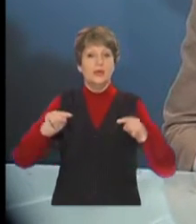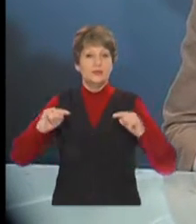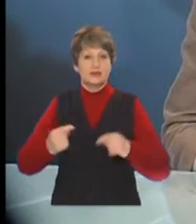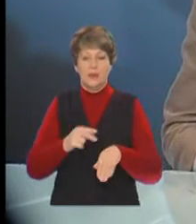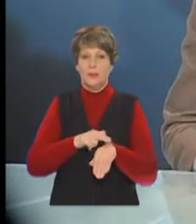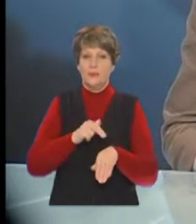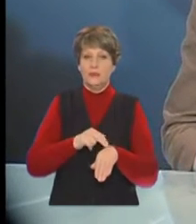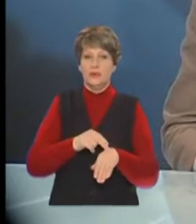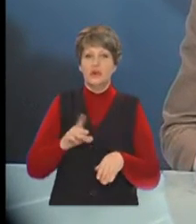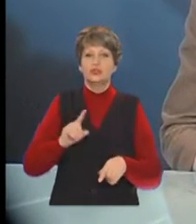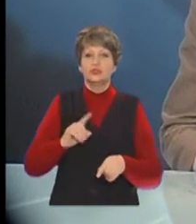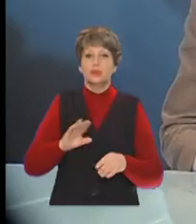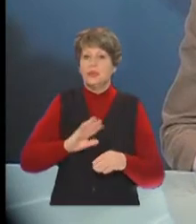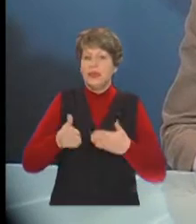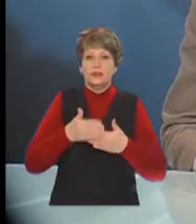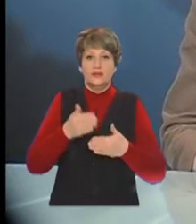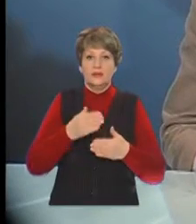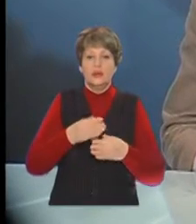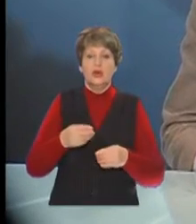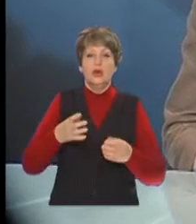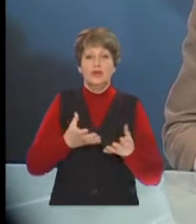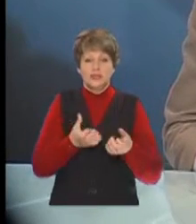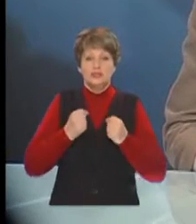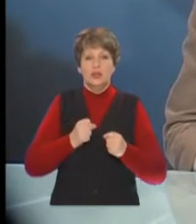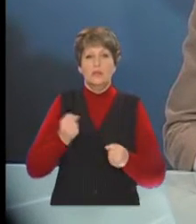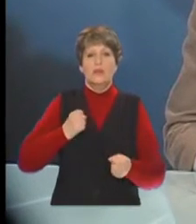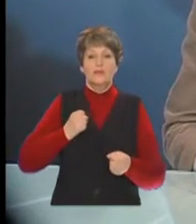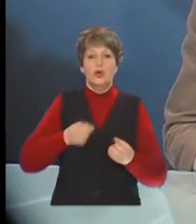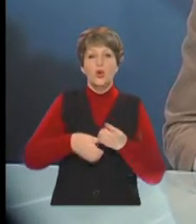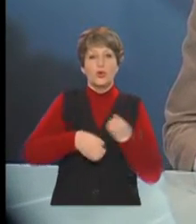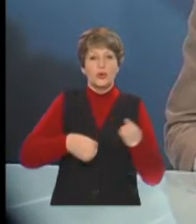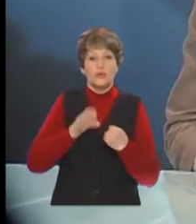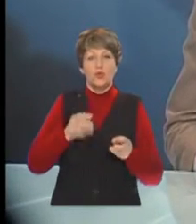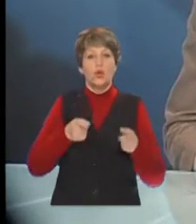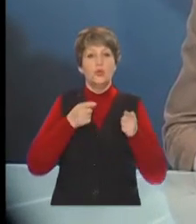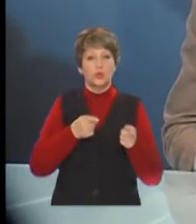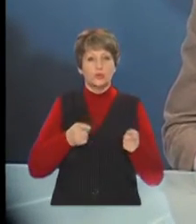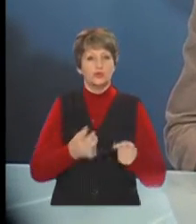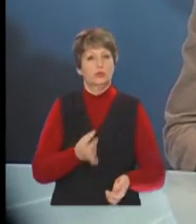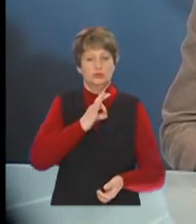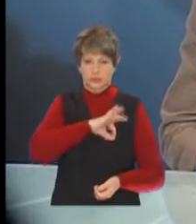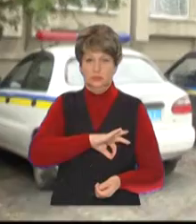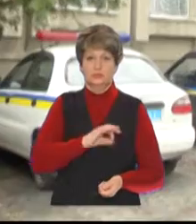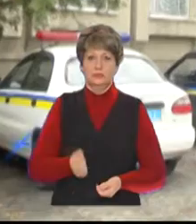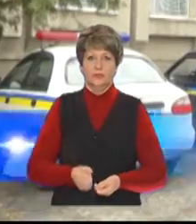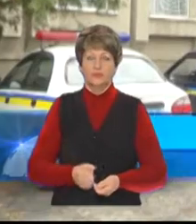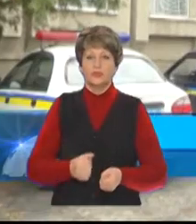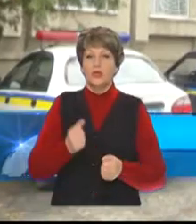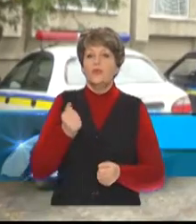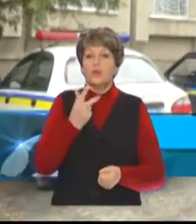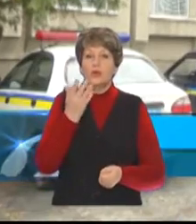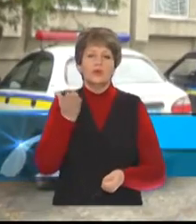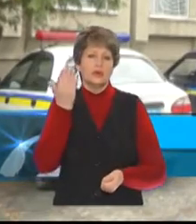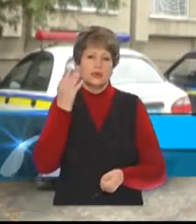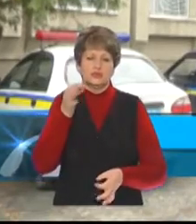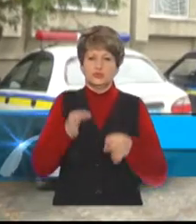затриманні поліцейськими, аби уникнути покарання, озброївся бойовою гранатою та погрожував її застосувати. Укотре